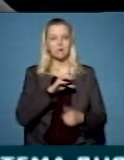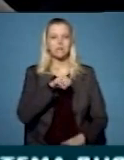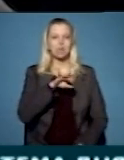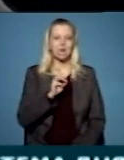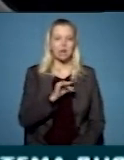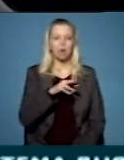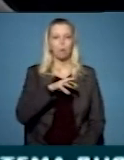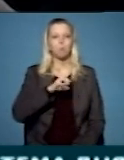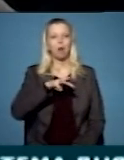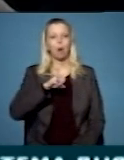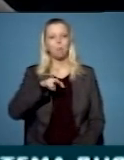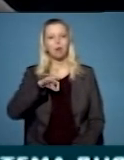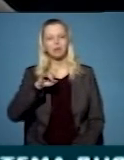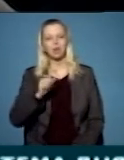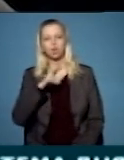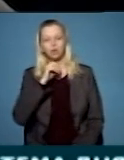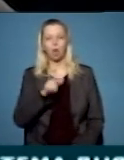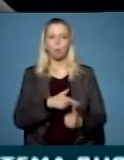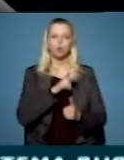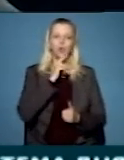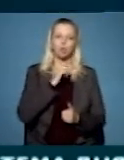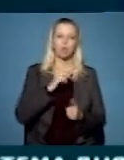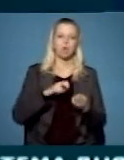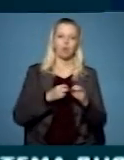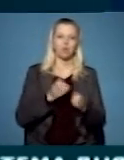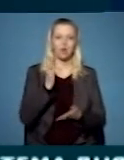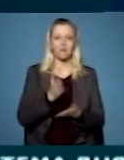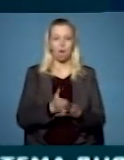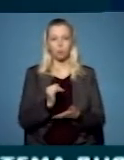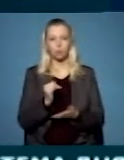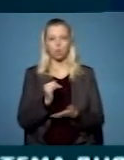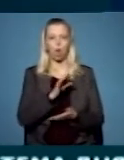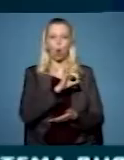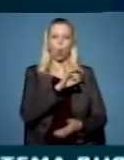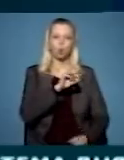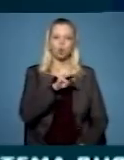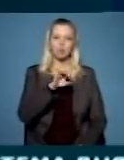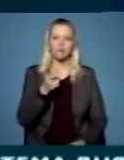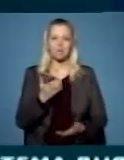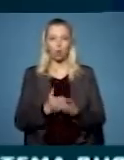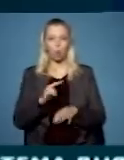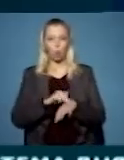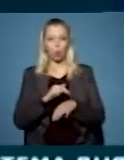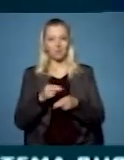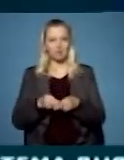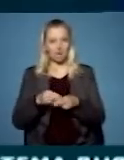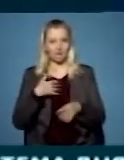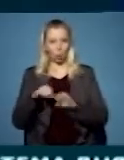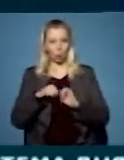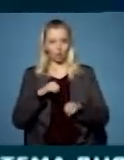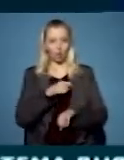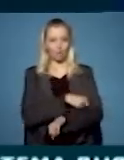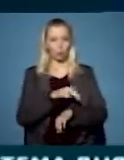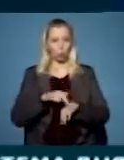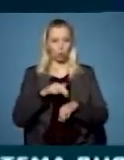Чернівці або Чернівці Івано-Франківськ в напрямку з Оршівців, де знаходиться поліцейська станція нашого управління патрульної